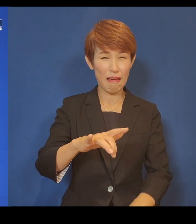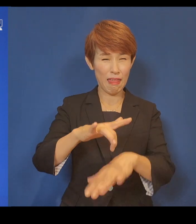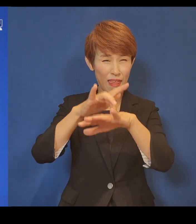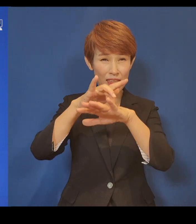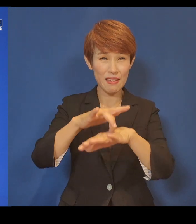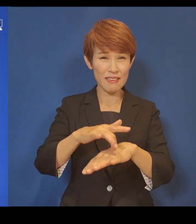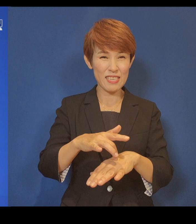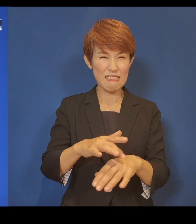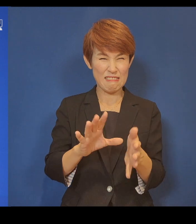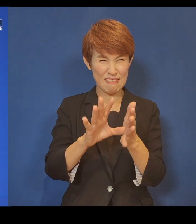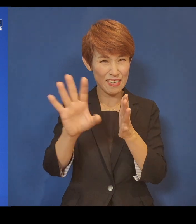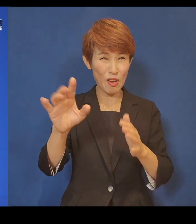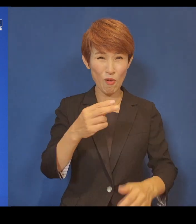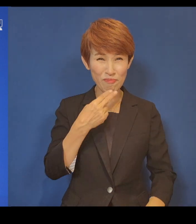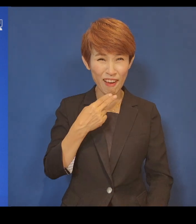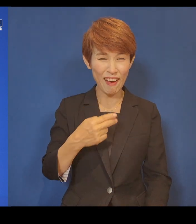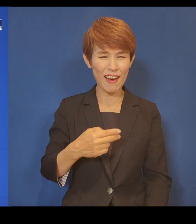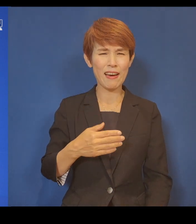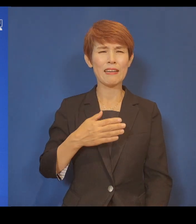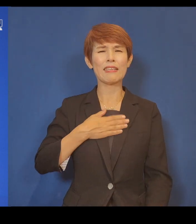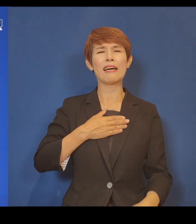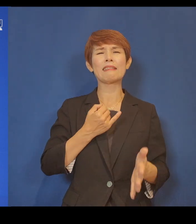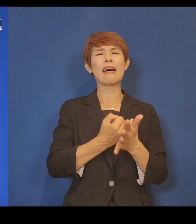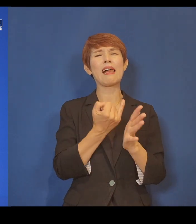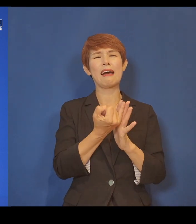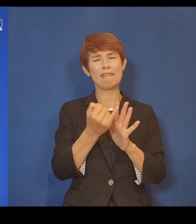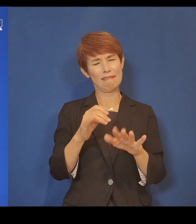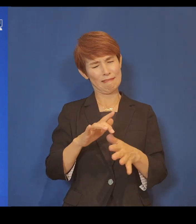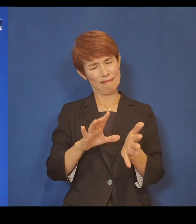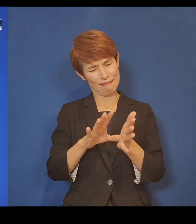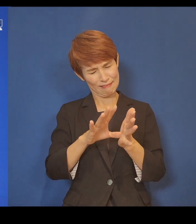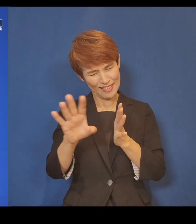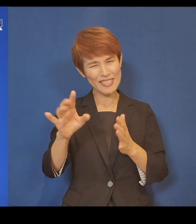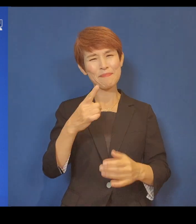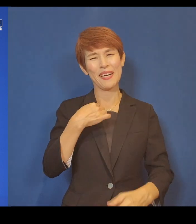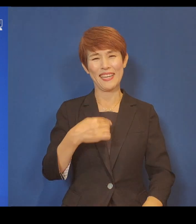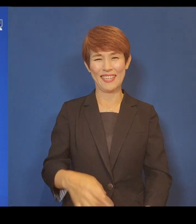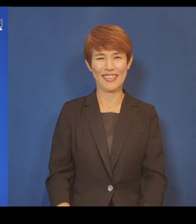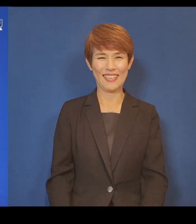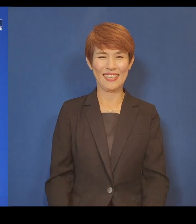적은 없었나 봅니다. 저희 집 애들 다 그렇던데.